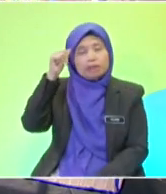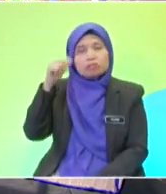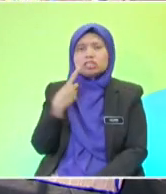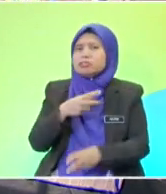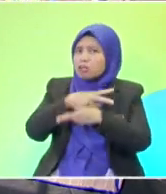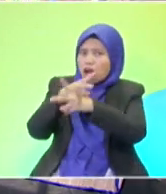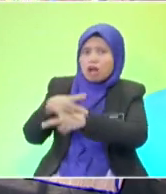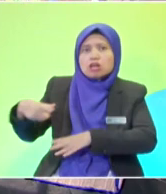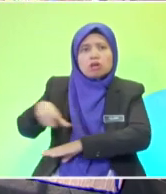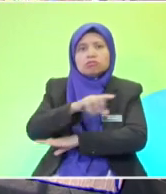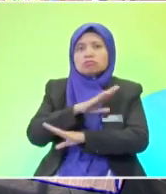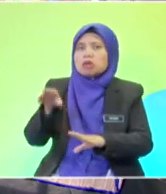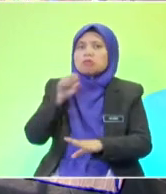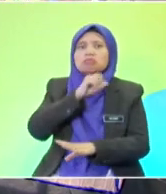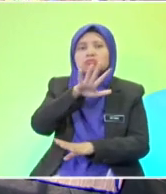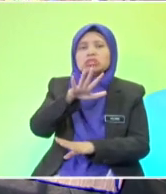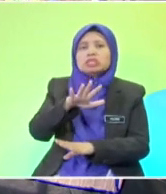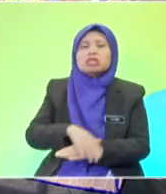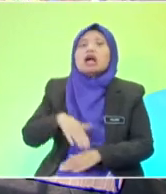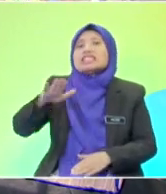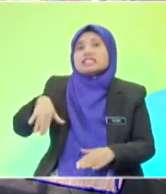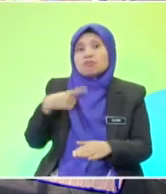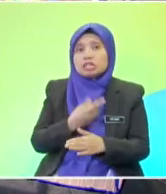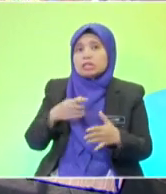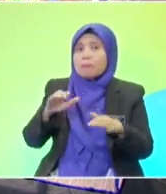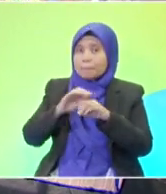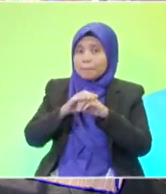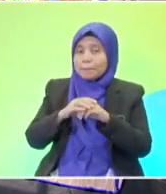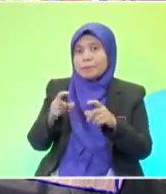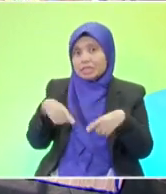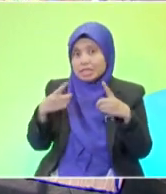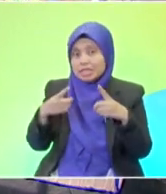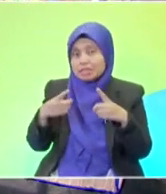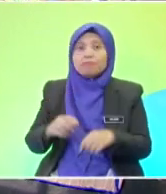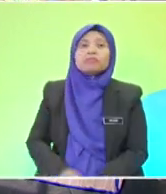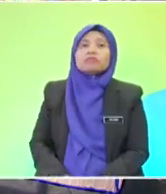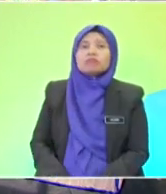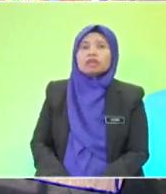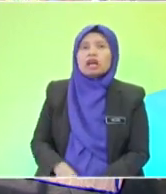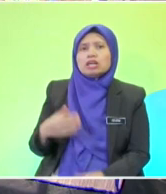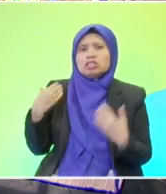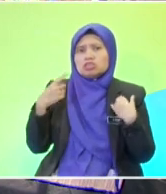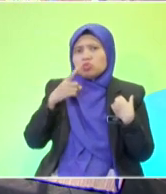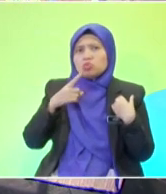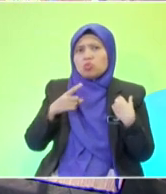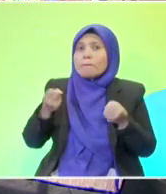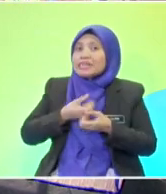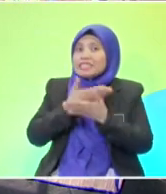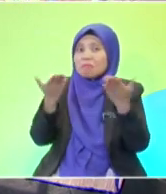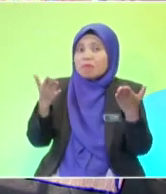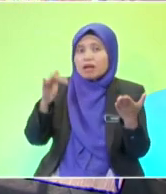kita sama-sama jangan cemarkan Iya baik sebelum kita berpisah Katanya kita ada satu persembahan yang menarik